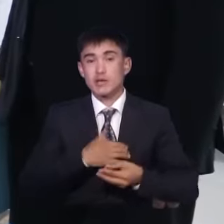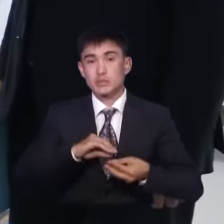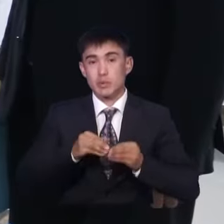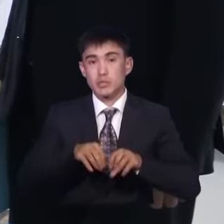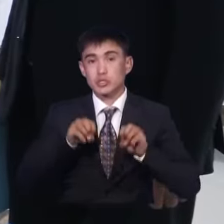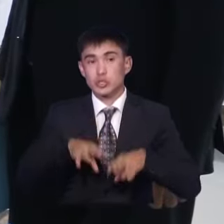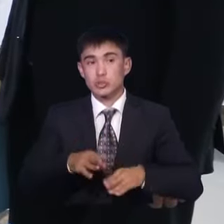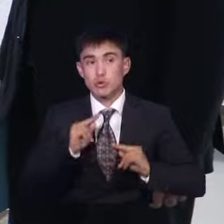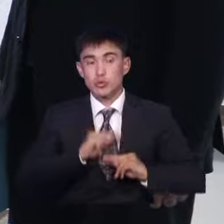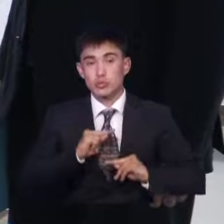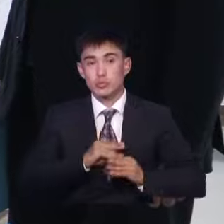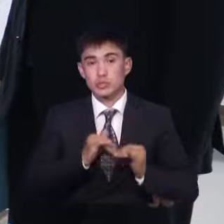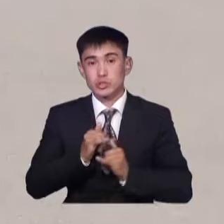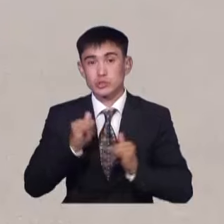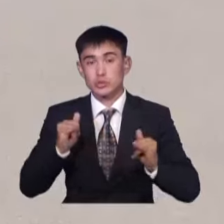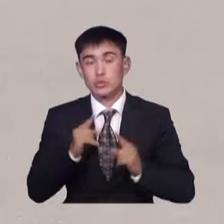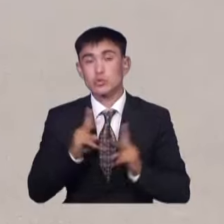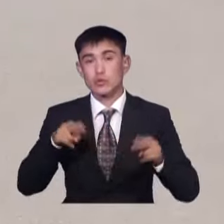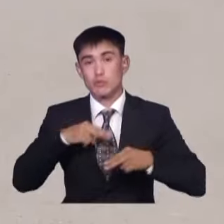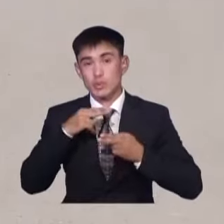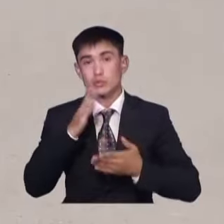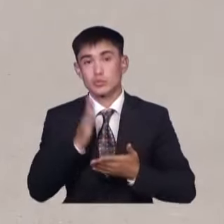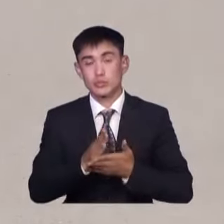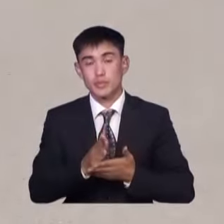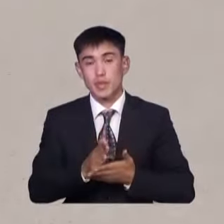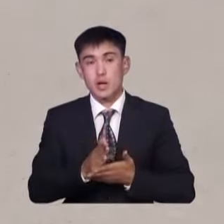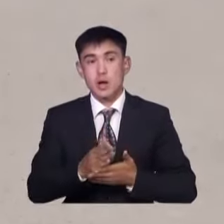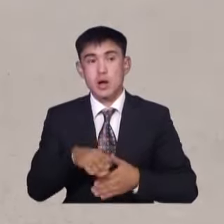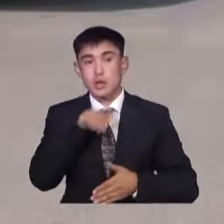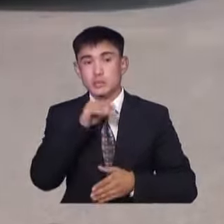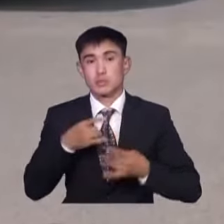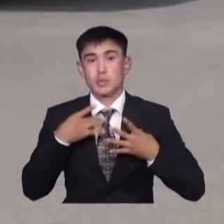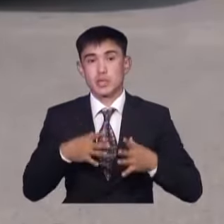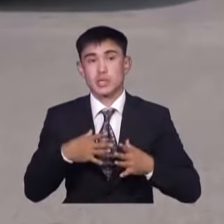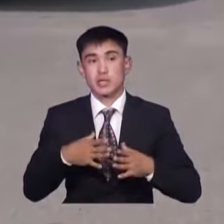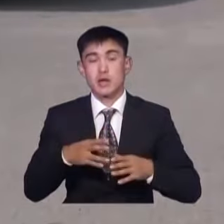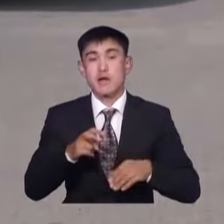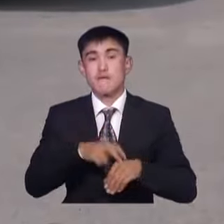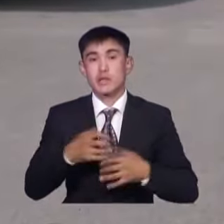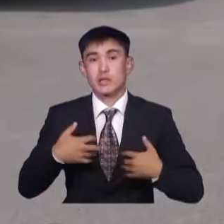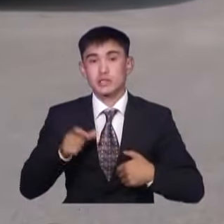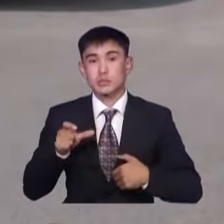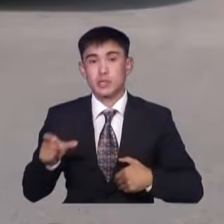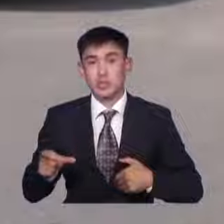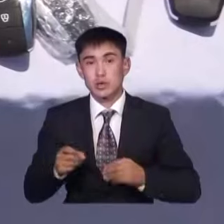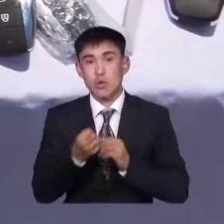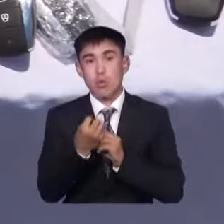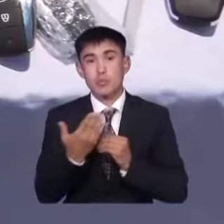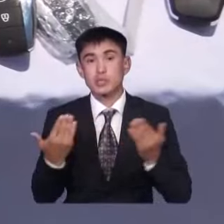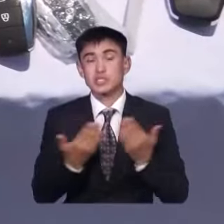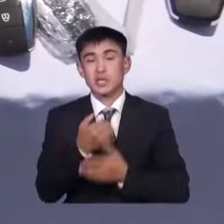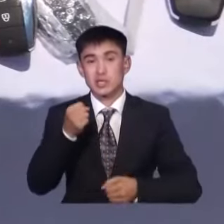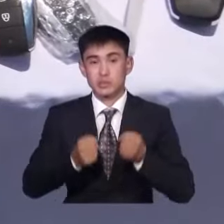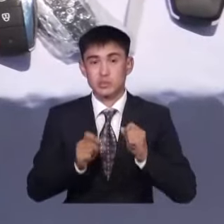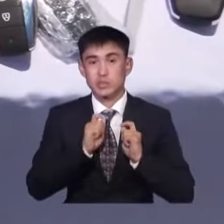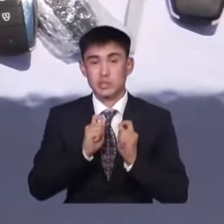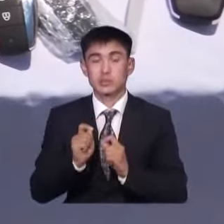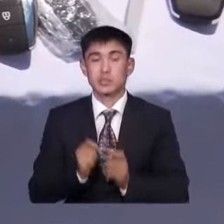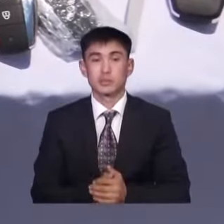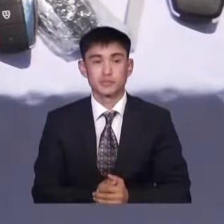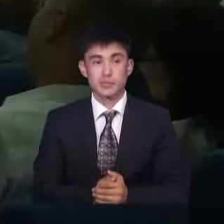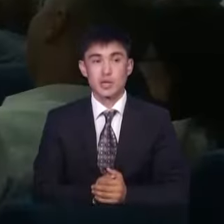шешіп, жұмысын жетілдіруге аса үлкен мән берілуде. Ал кәсіби мерекеде ветеринария қызметкерлеріне 15 жаңа қызметтік көлік